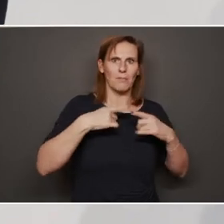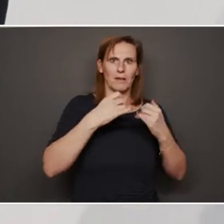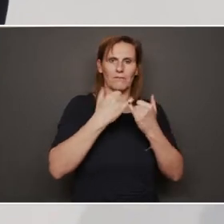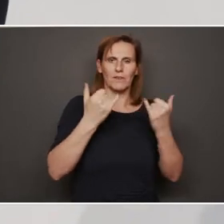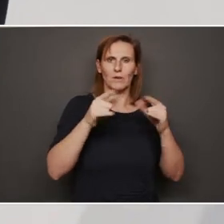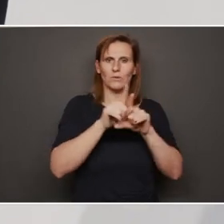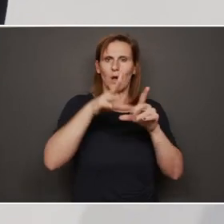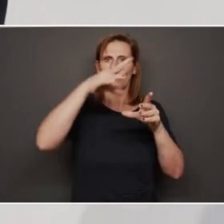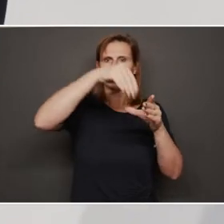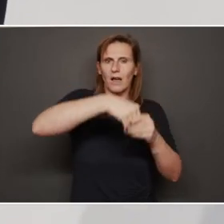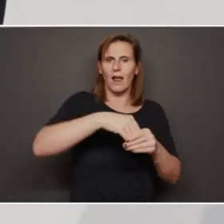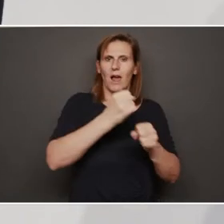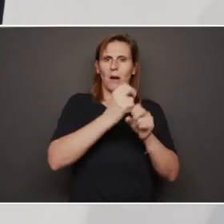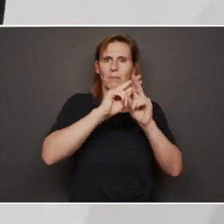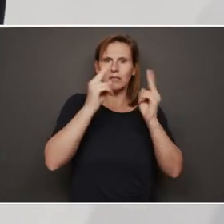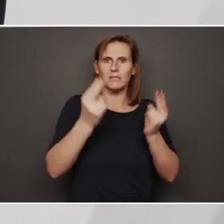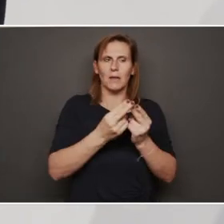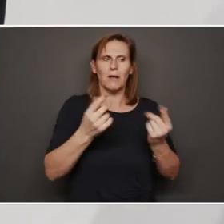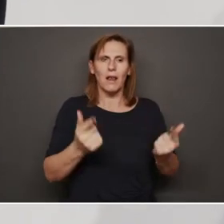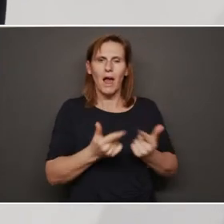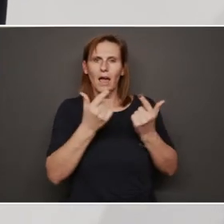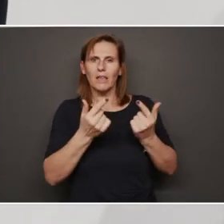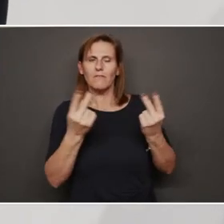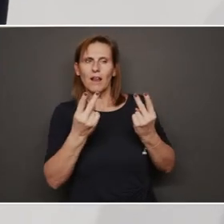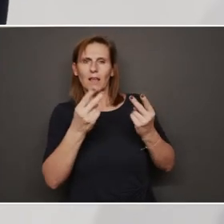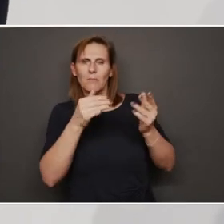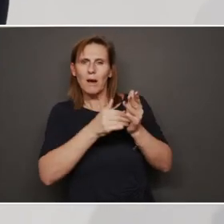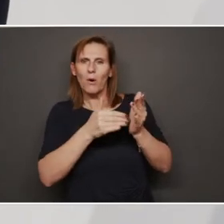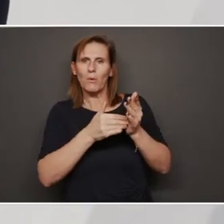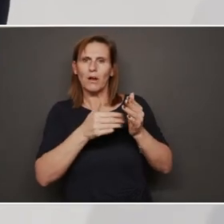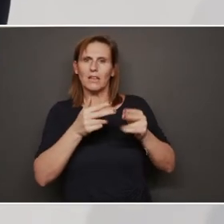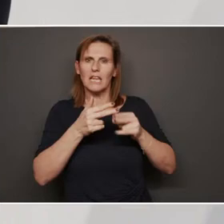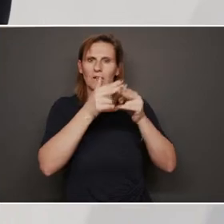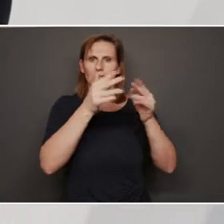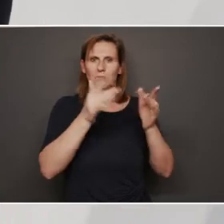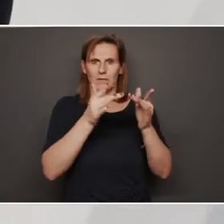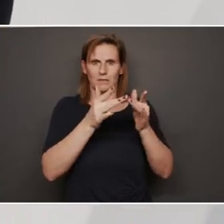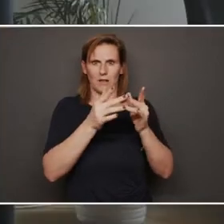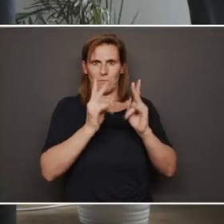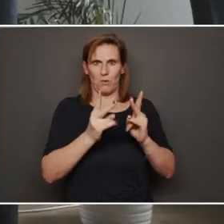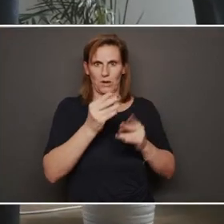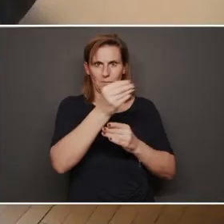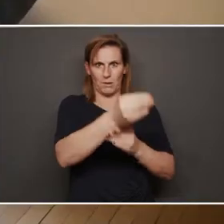am Arbeitsleben erleichtern bzw. ermöglichen.